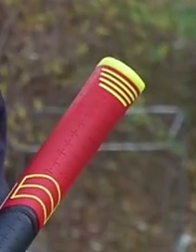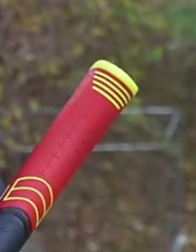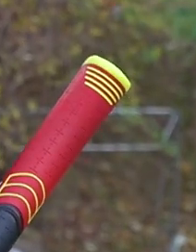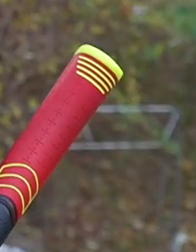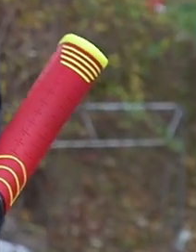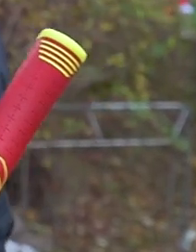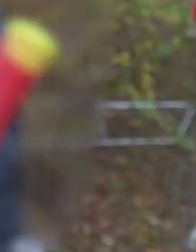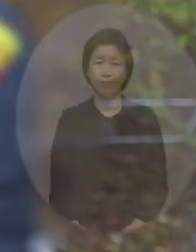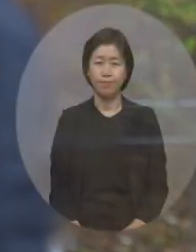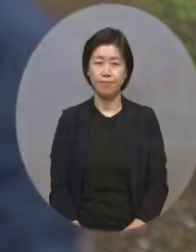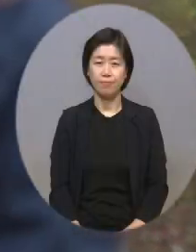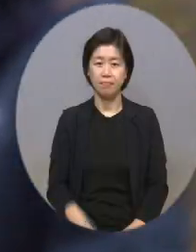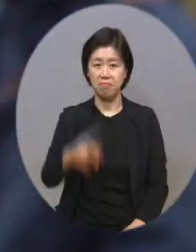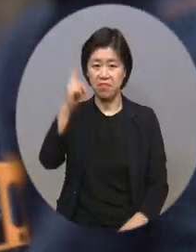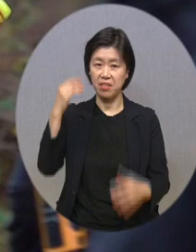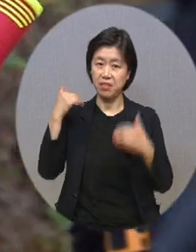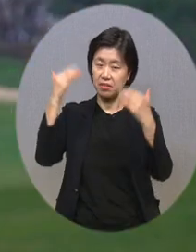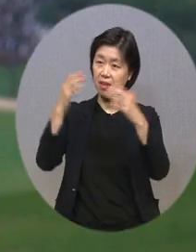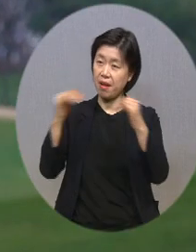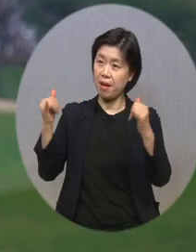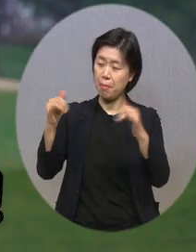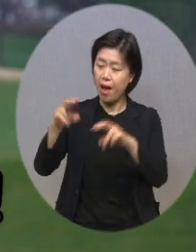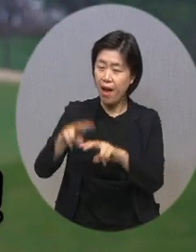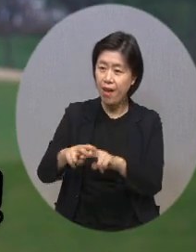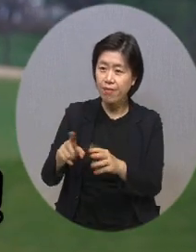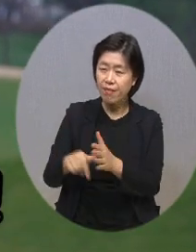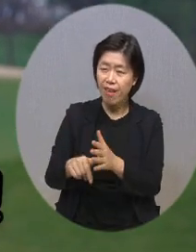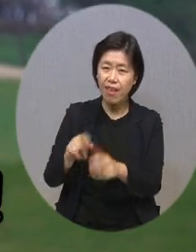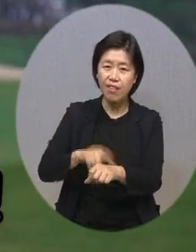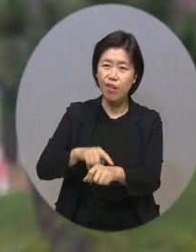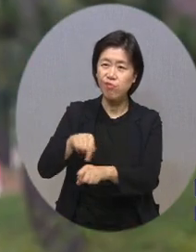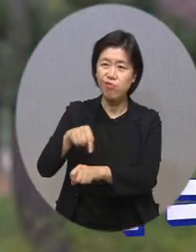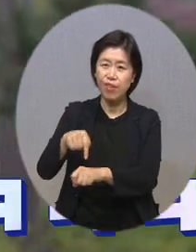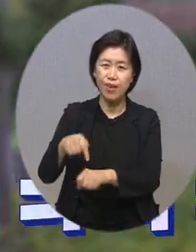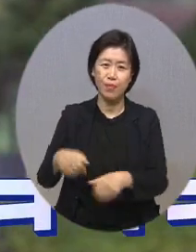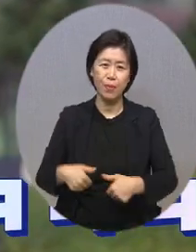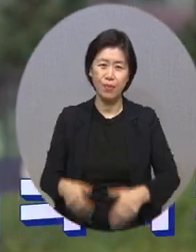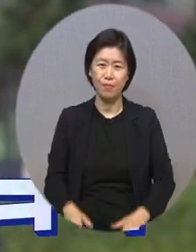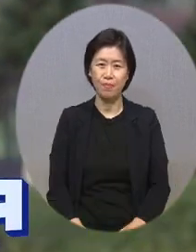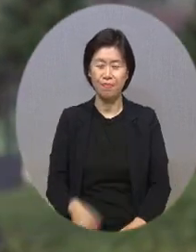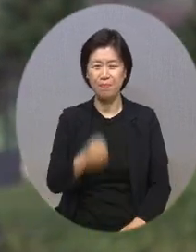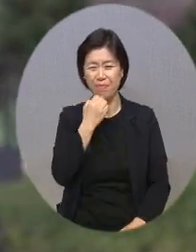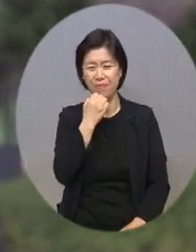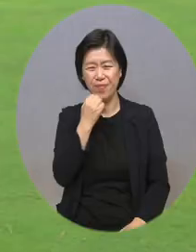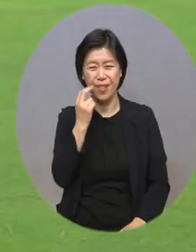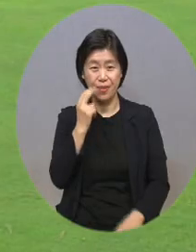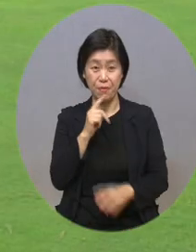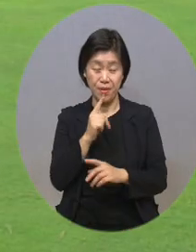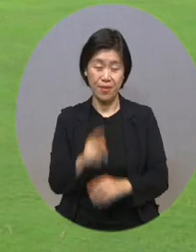확실히 키 큰 사람은 앉는데도 오래 걸려. 키 큰 사람이 퍼터 불리해.